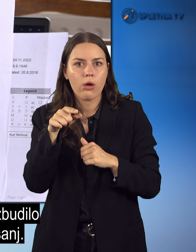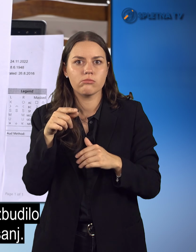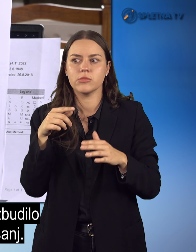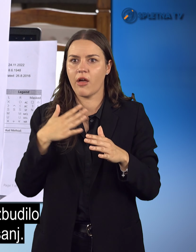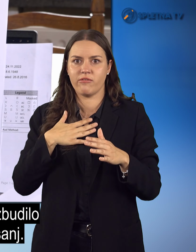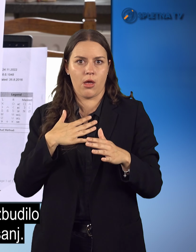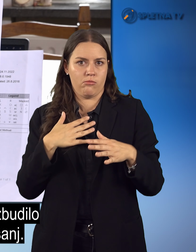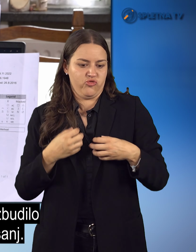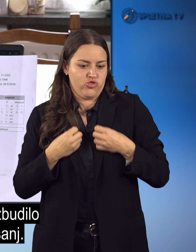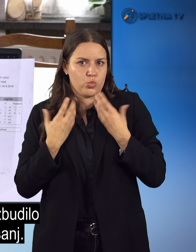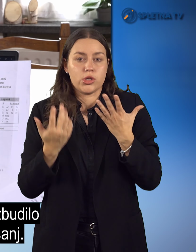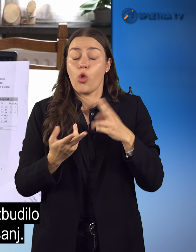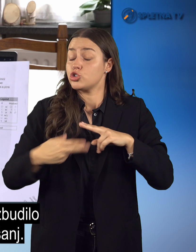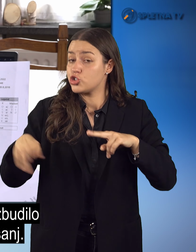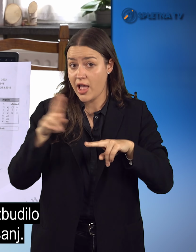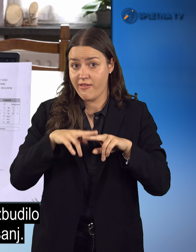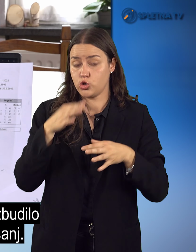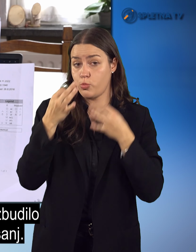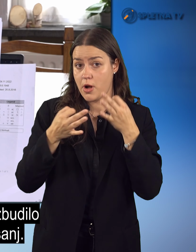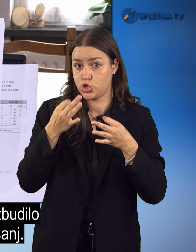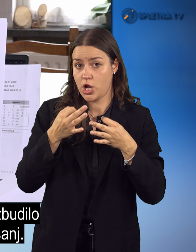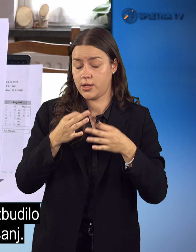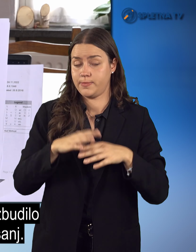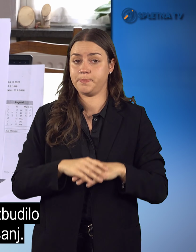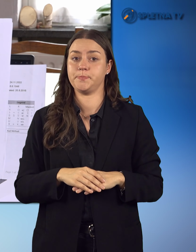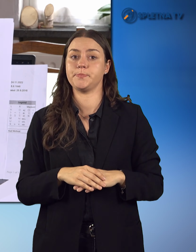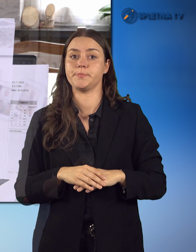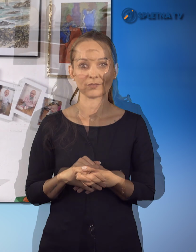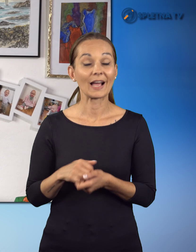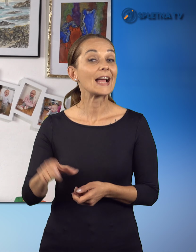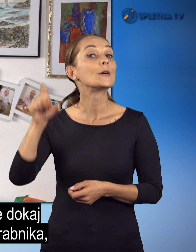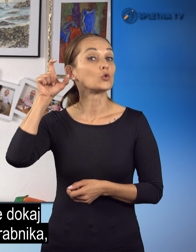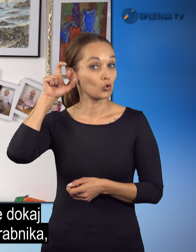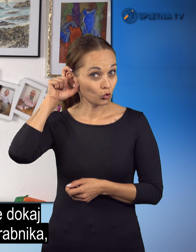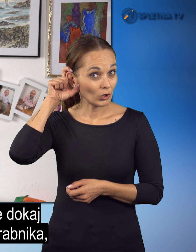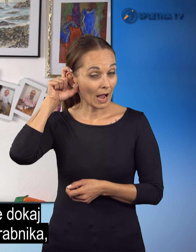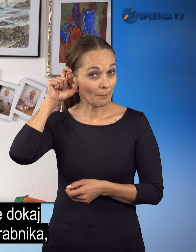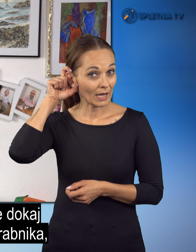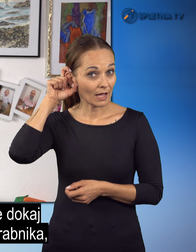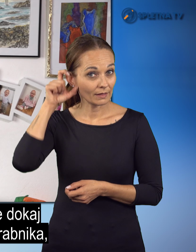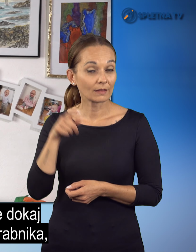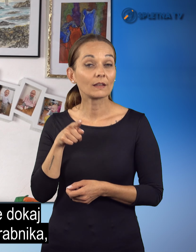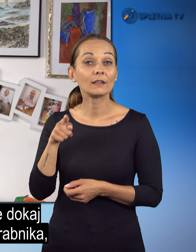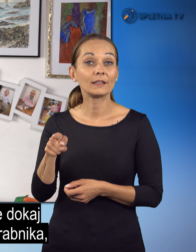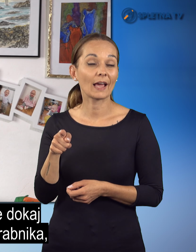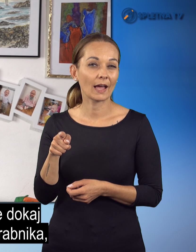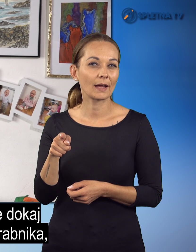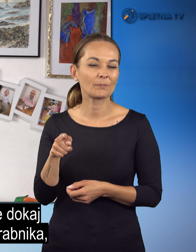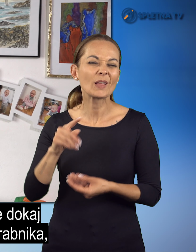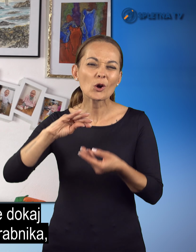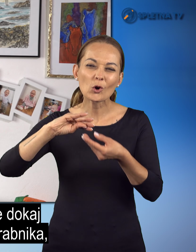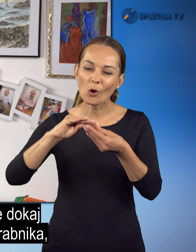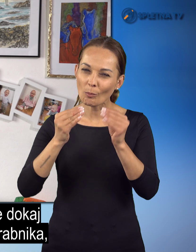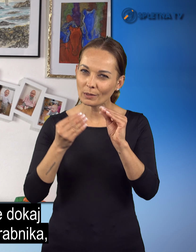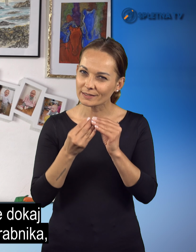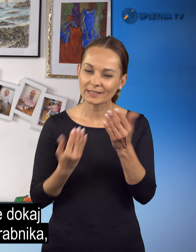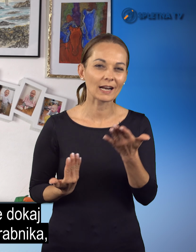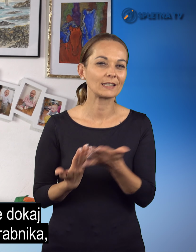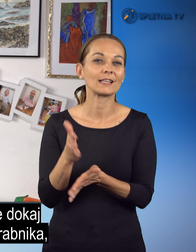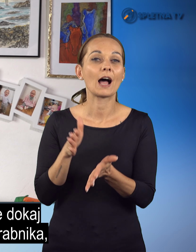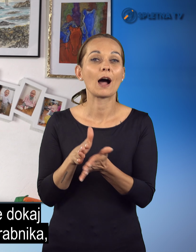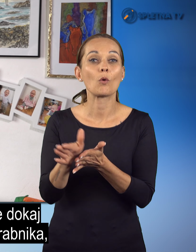To je v njem vzbudilo še več vprašanj. Slušen aparat je dokaj